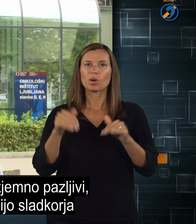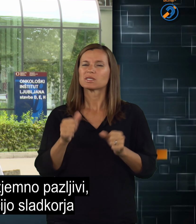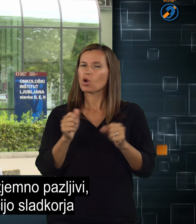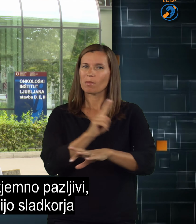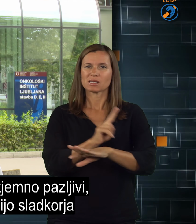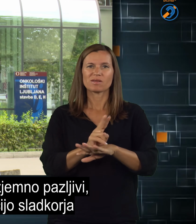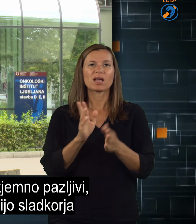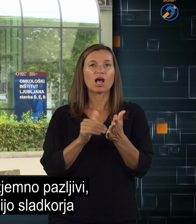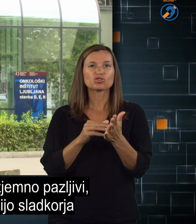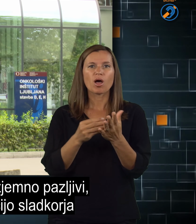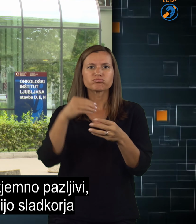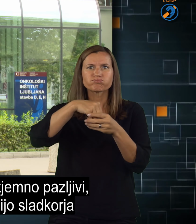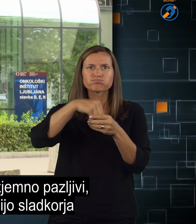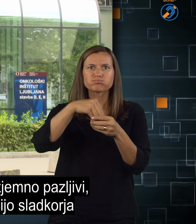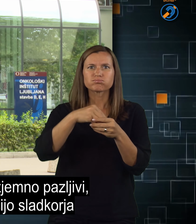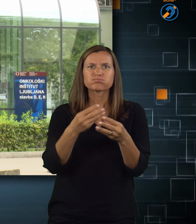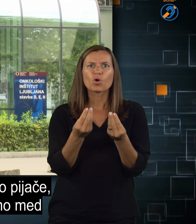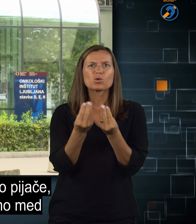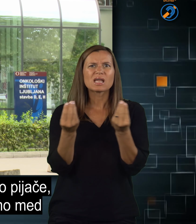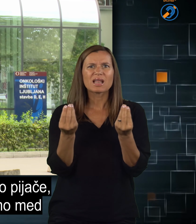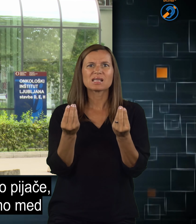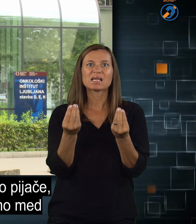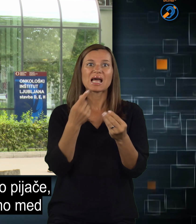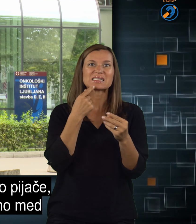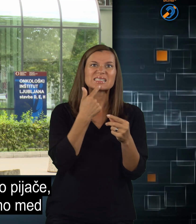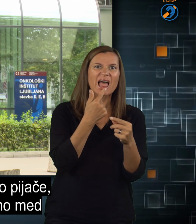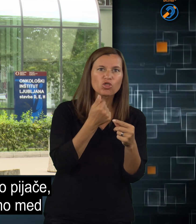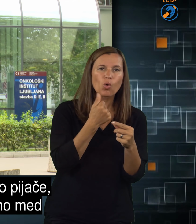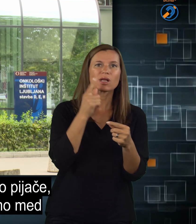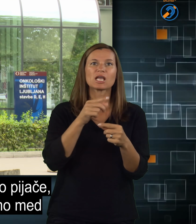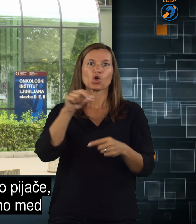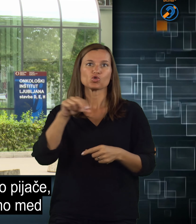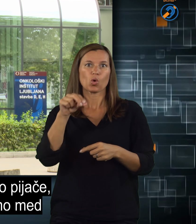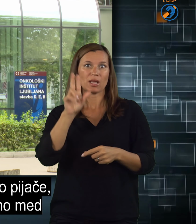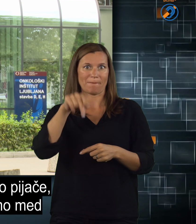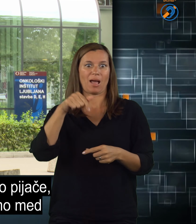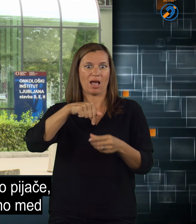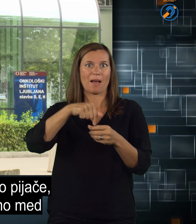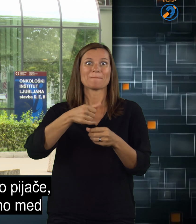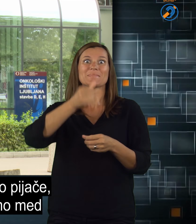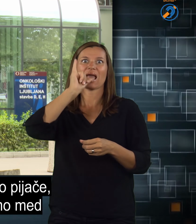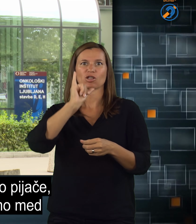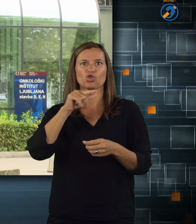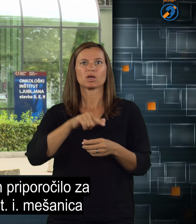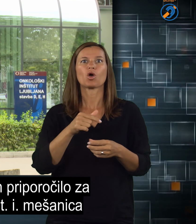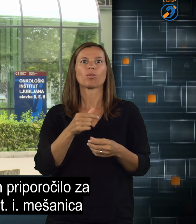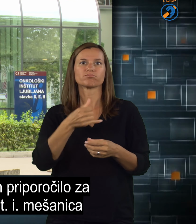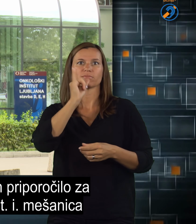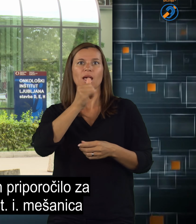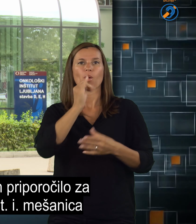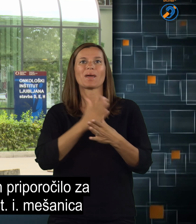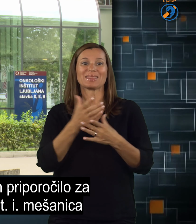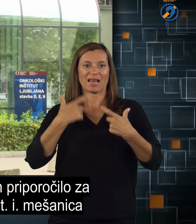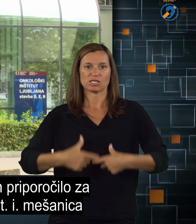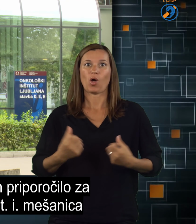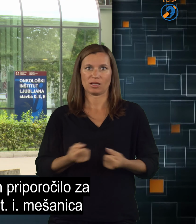moramo biti izjemno pazljivi, kakšno koncentracijo sladkorja in tudi soli imajo pijače, ki jih zaužívamo med telesno